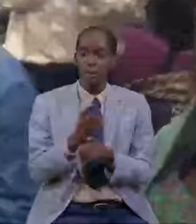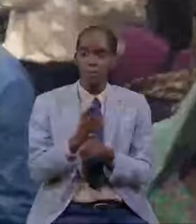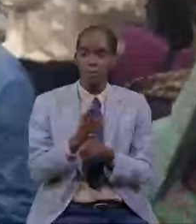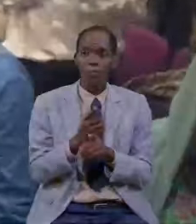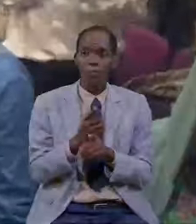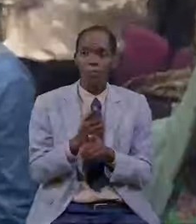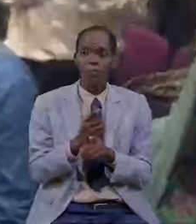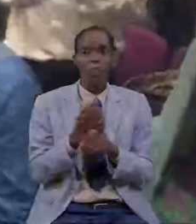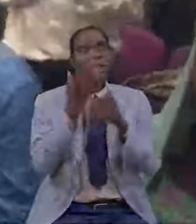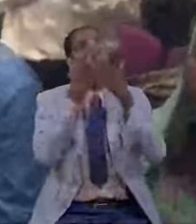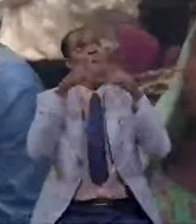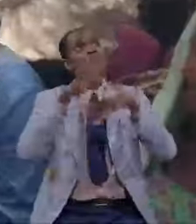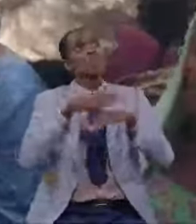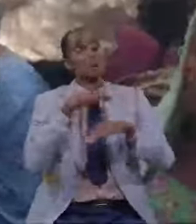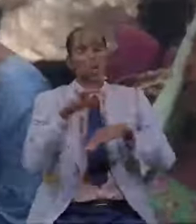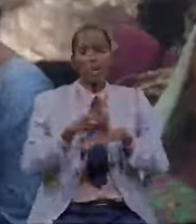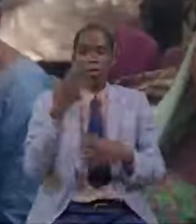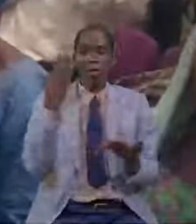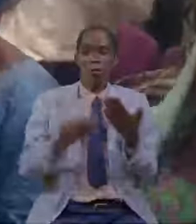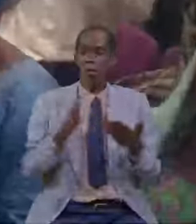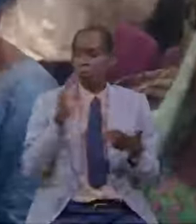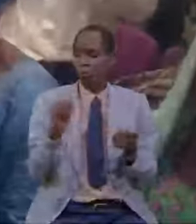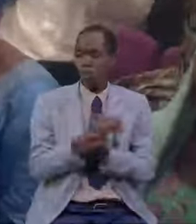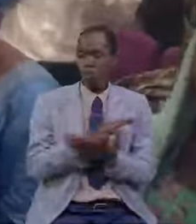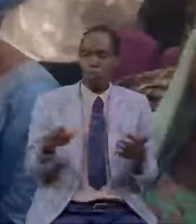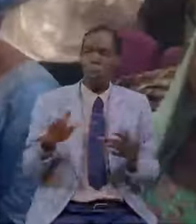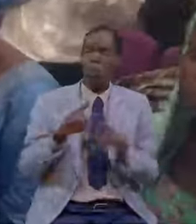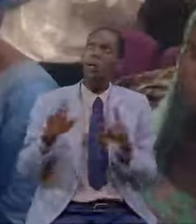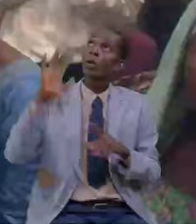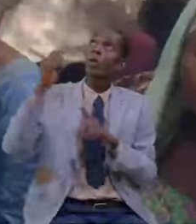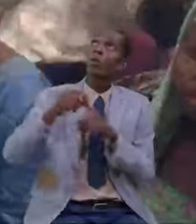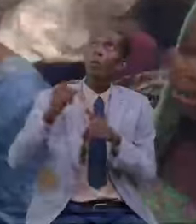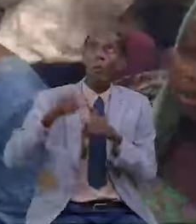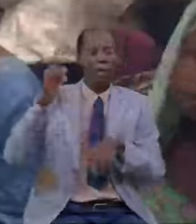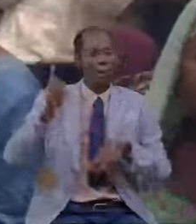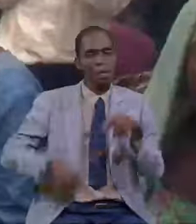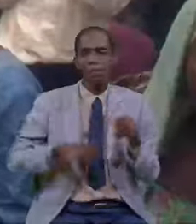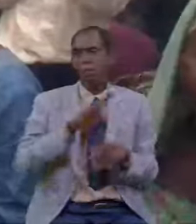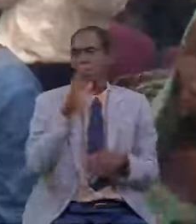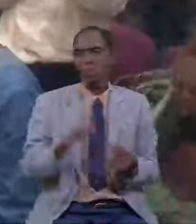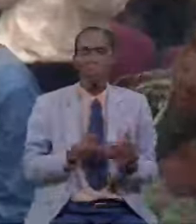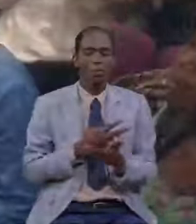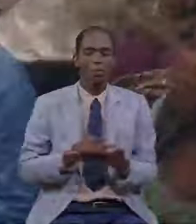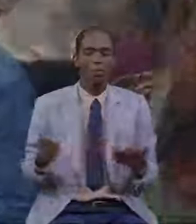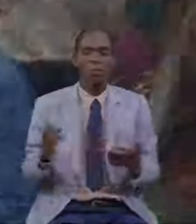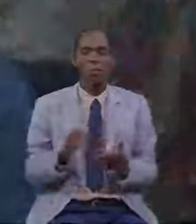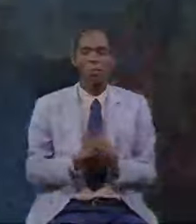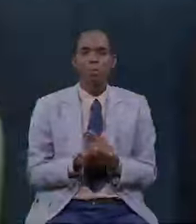Le ciel et la terre passeront, mais sa parole ne passera pas.